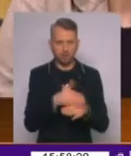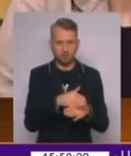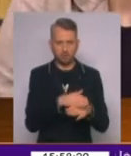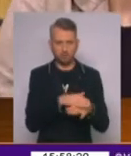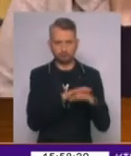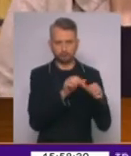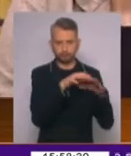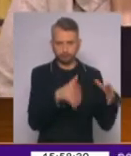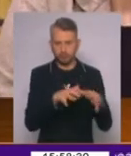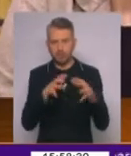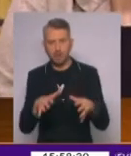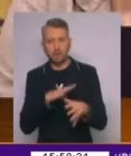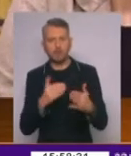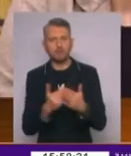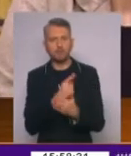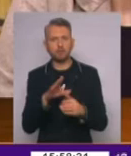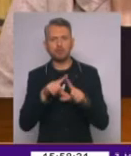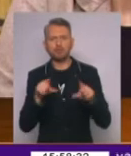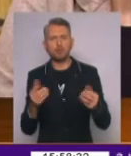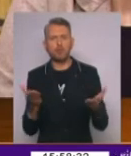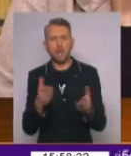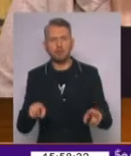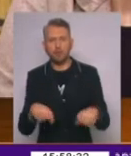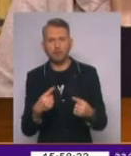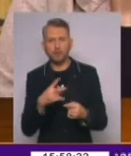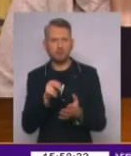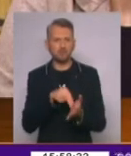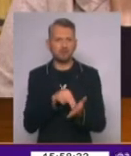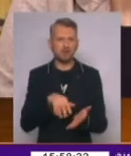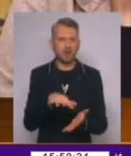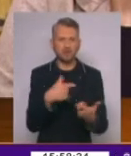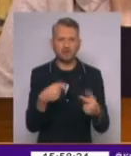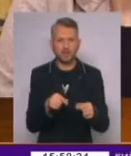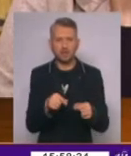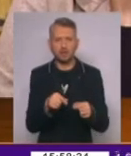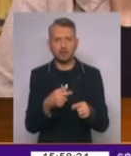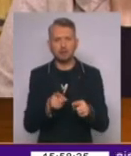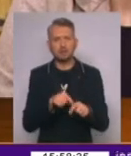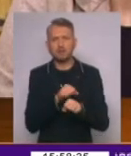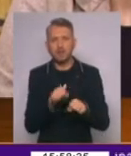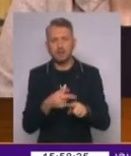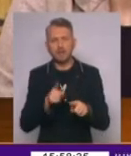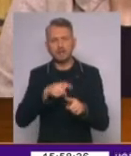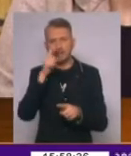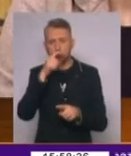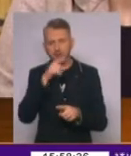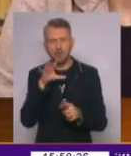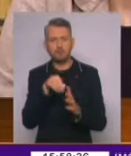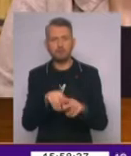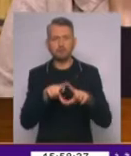новинах, що там в школі організували в якійсь, чи на Черкащині, чи де. Це не можна. Це сміття і в